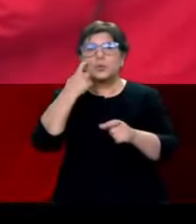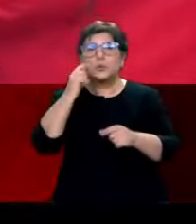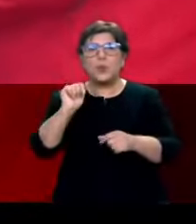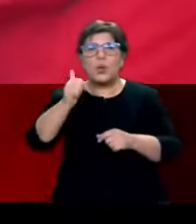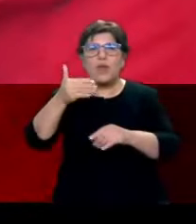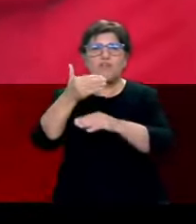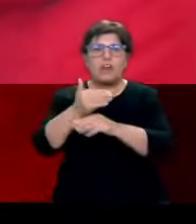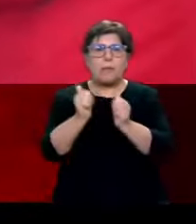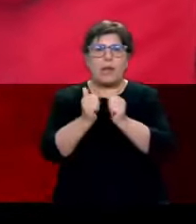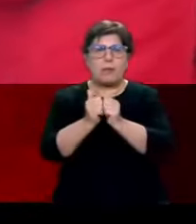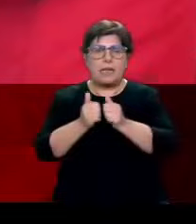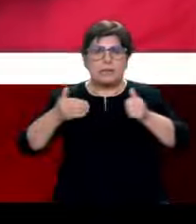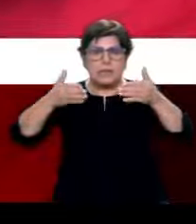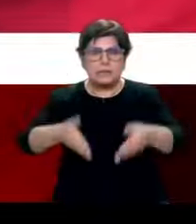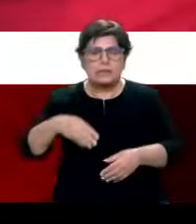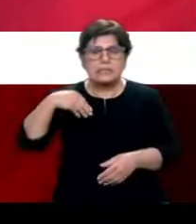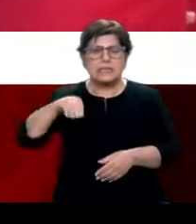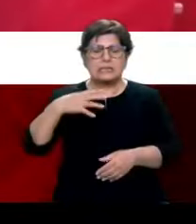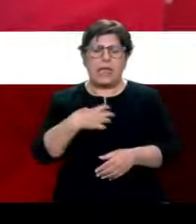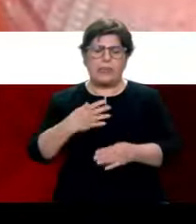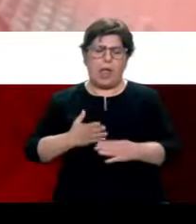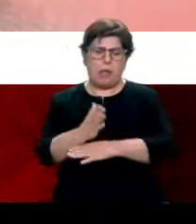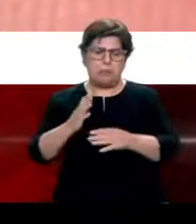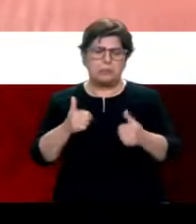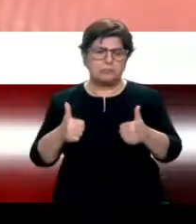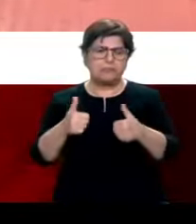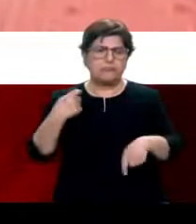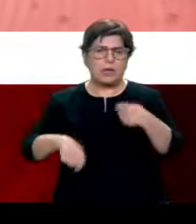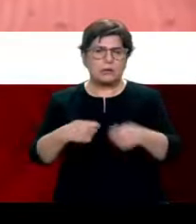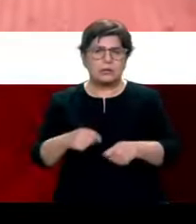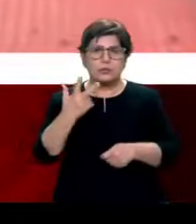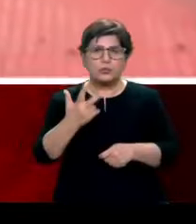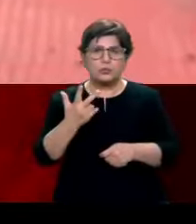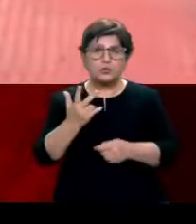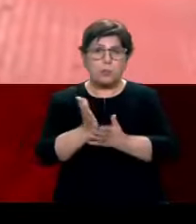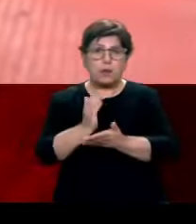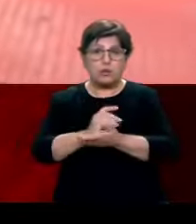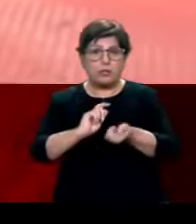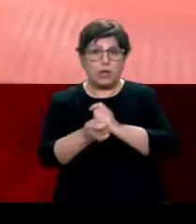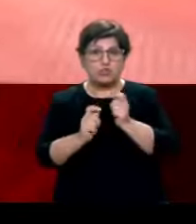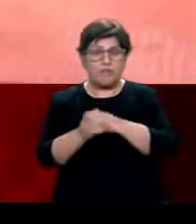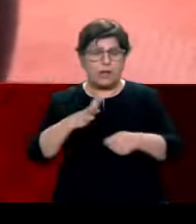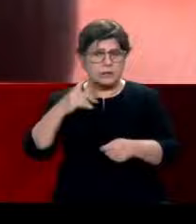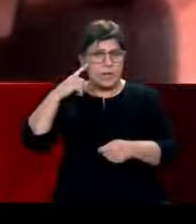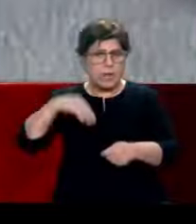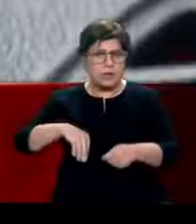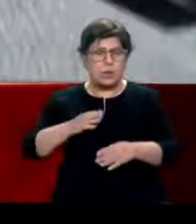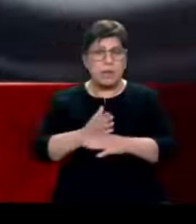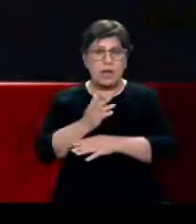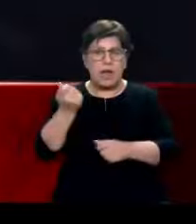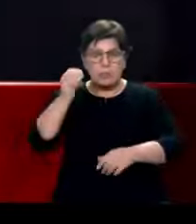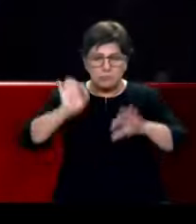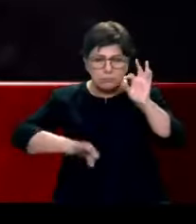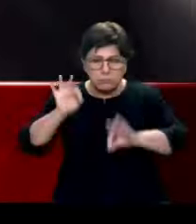firmasına birlikte geldi satıcı kendinden emindi aracında Sadece üç parça değişen var diye biliyordu ama gerçek araç